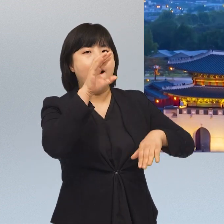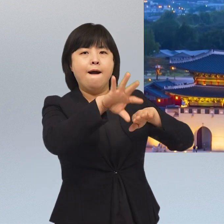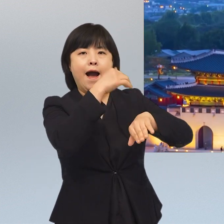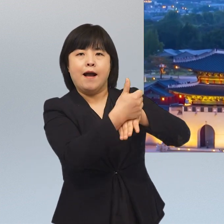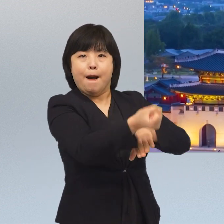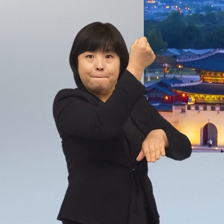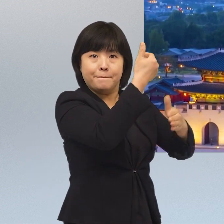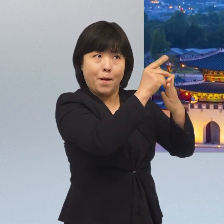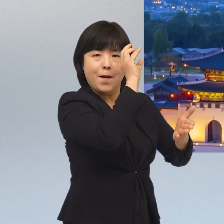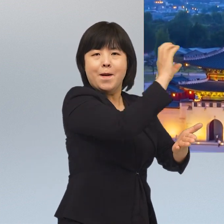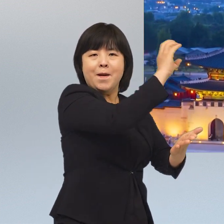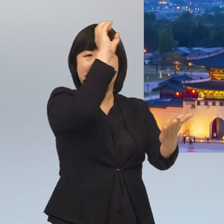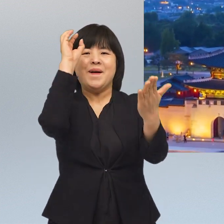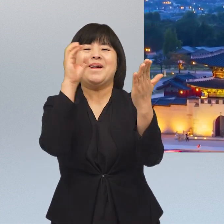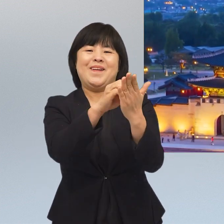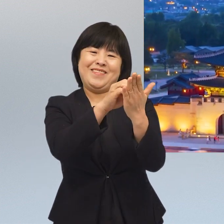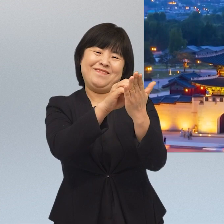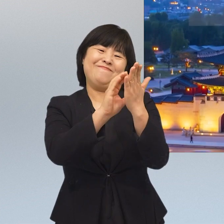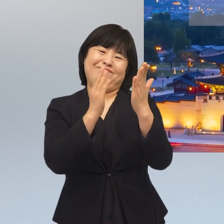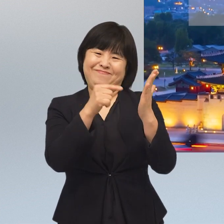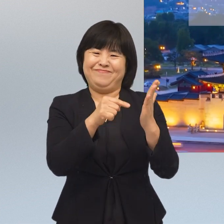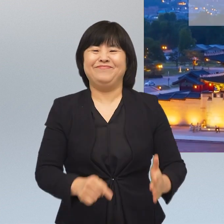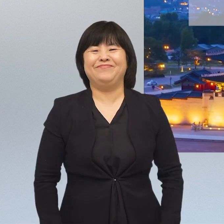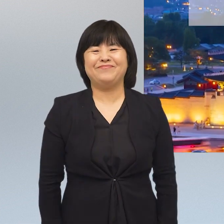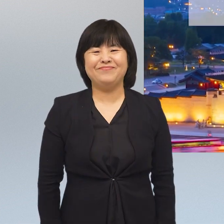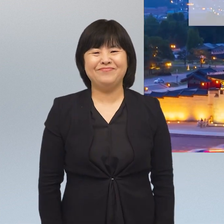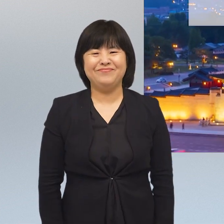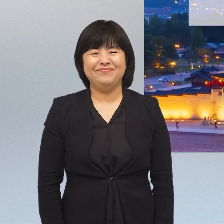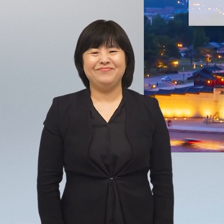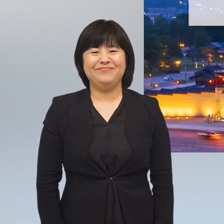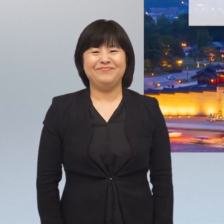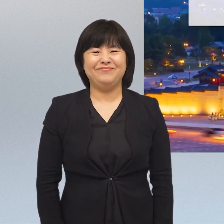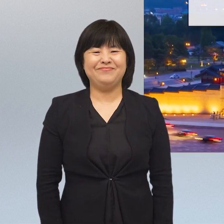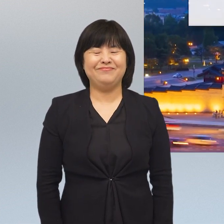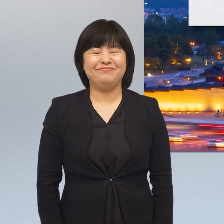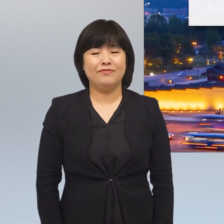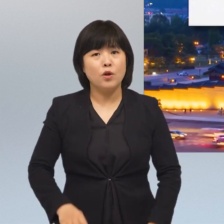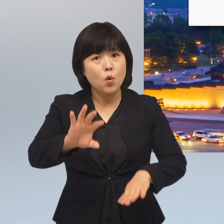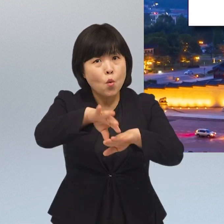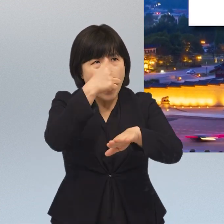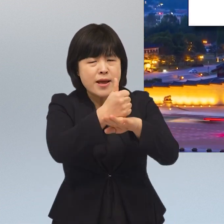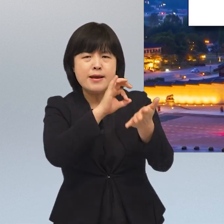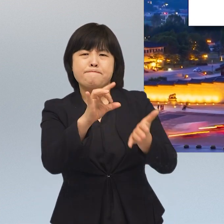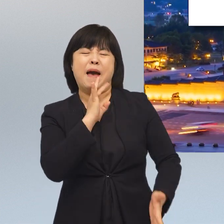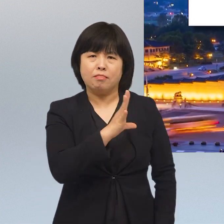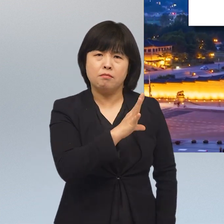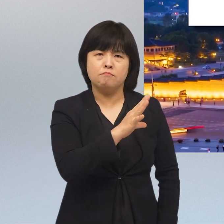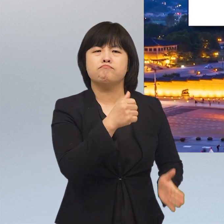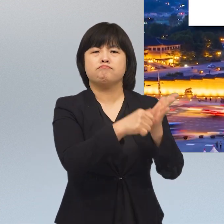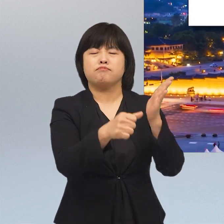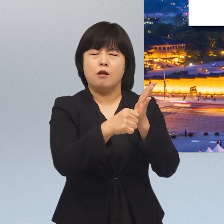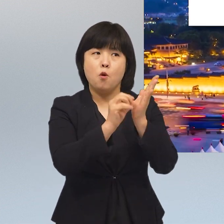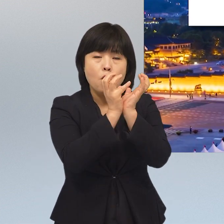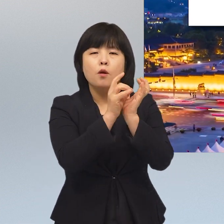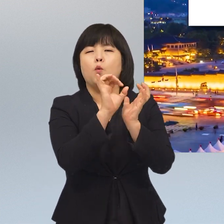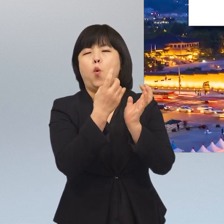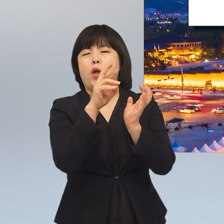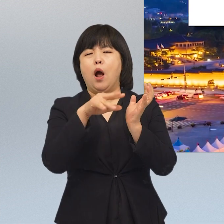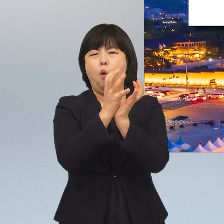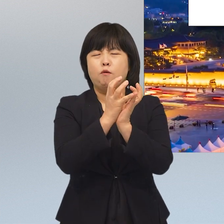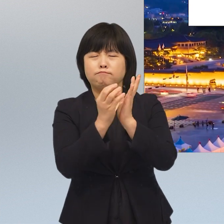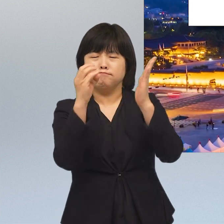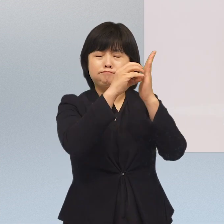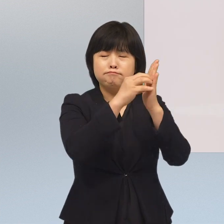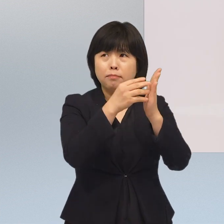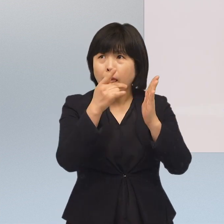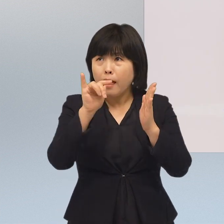필요했기 때문에 그때 황실의 상징으로 오약꽃을 채택을 했었습니다. 그래서 황실에서만 쓰는 그 물건에는 다 오약꽃이